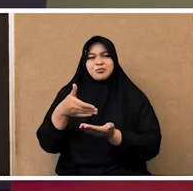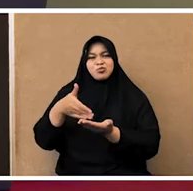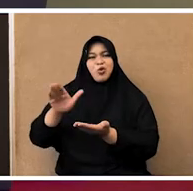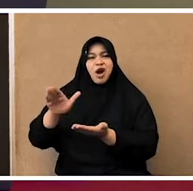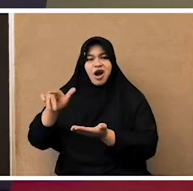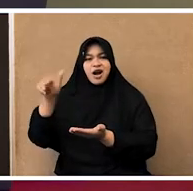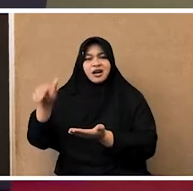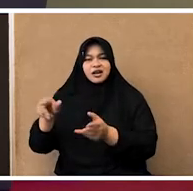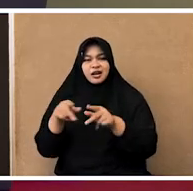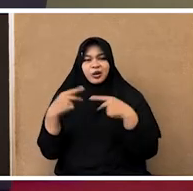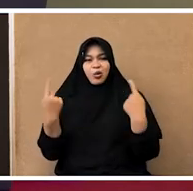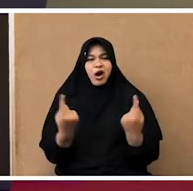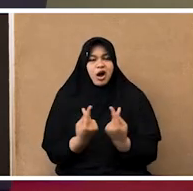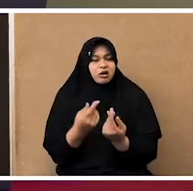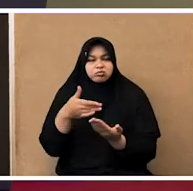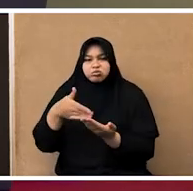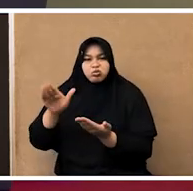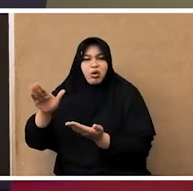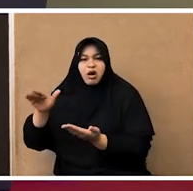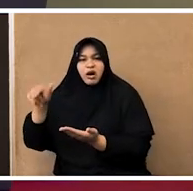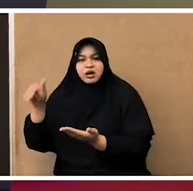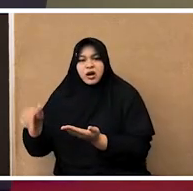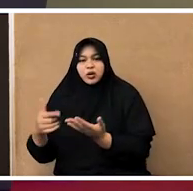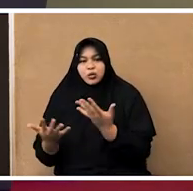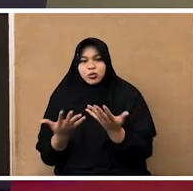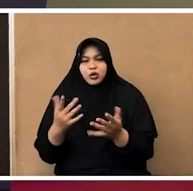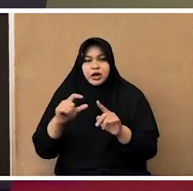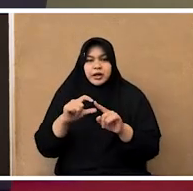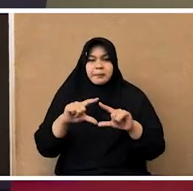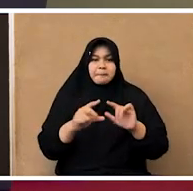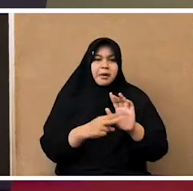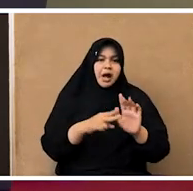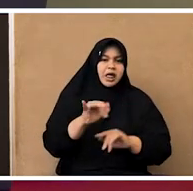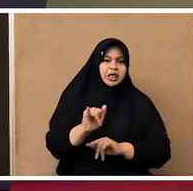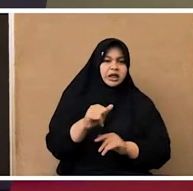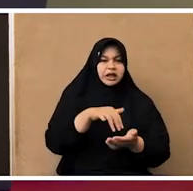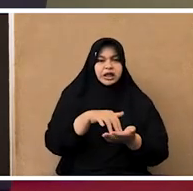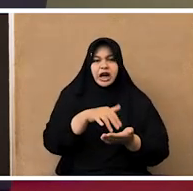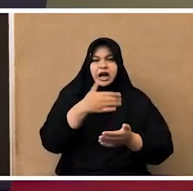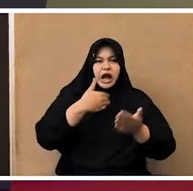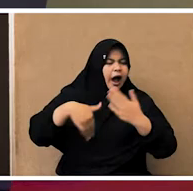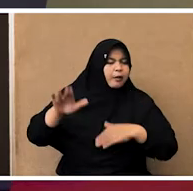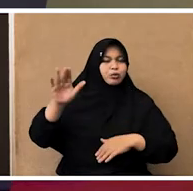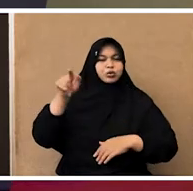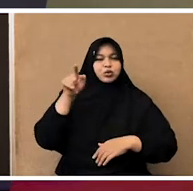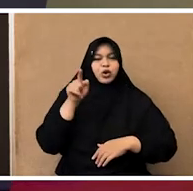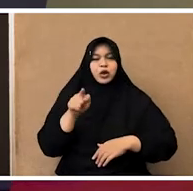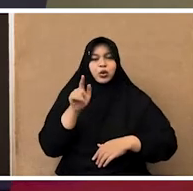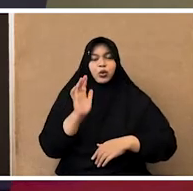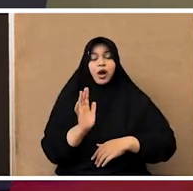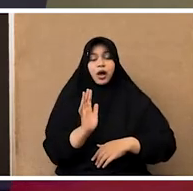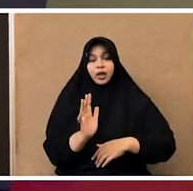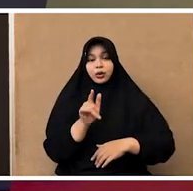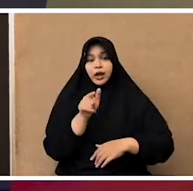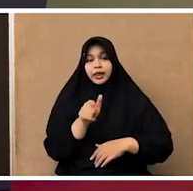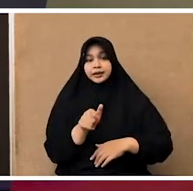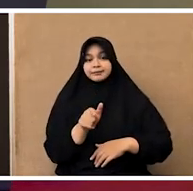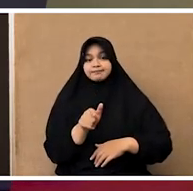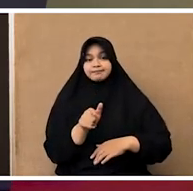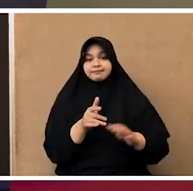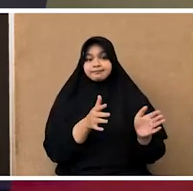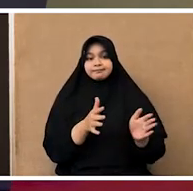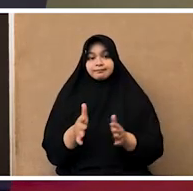bahkan oleh keluarga dibuang dan sebagainya atau mungkin di Pati juga bisa rentan melarikan diri ketika itu baru kemudian eee